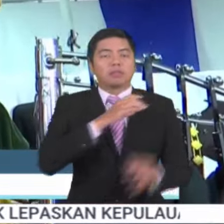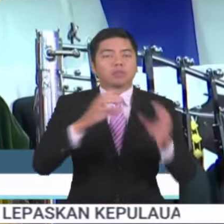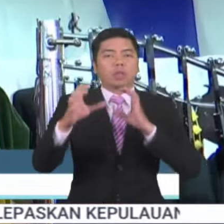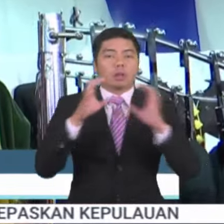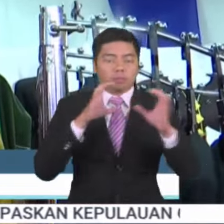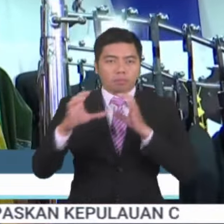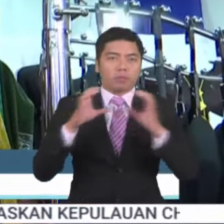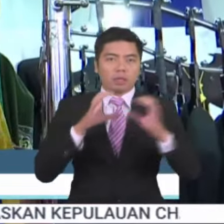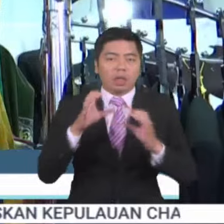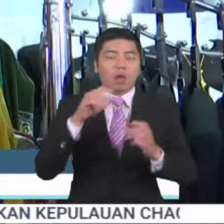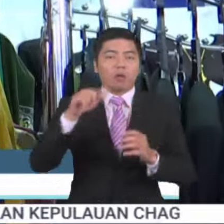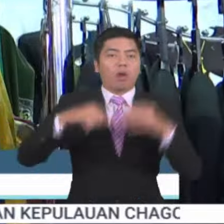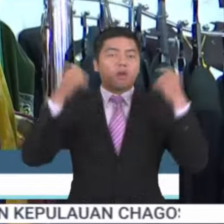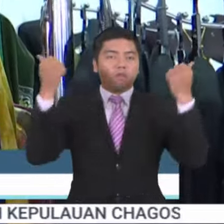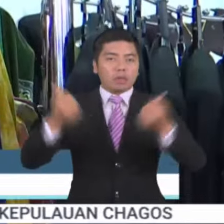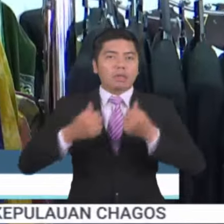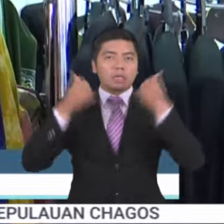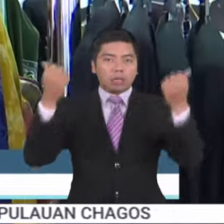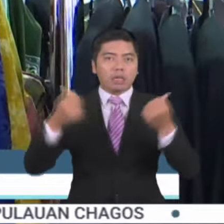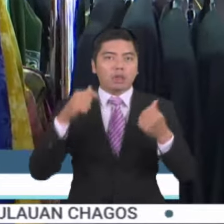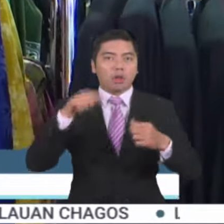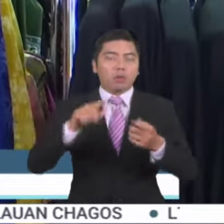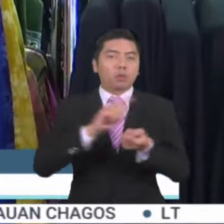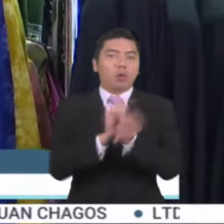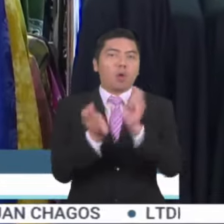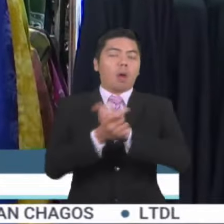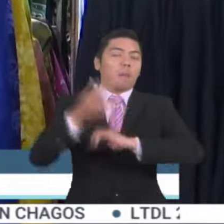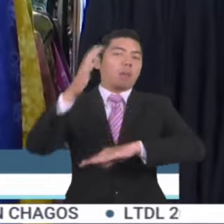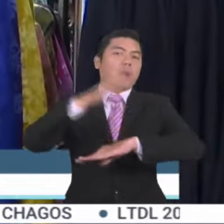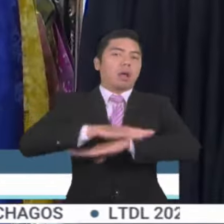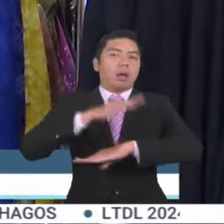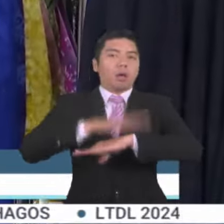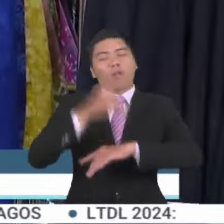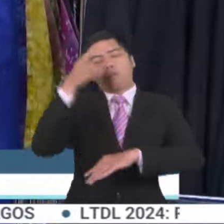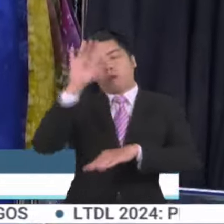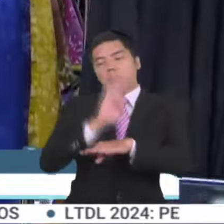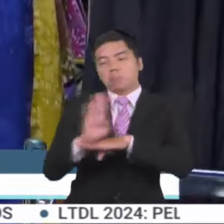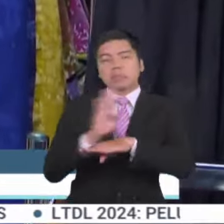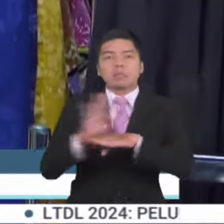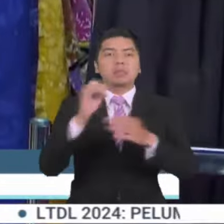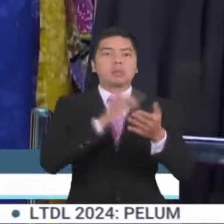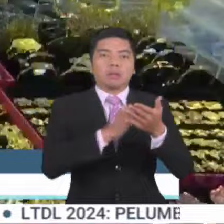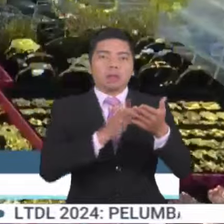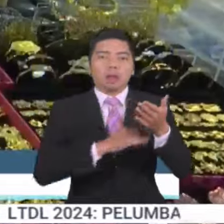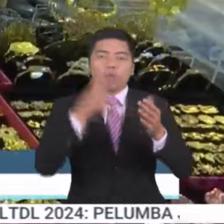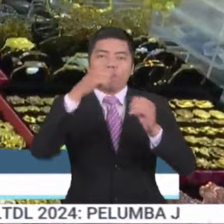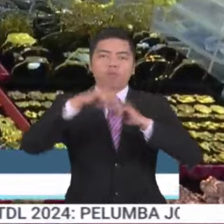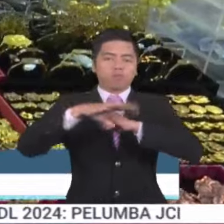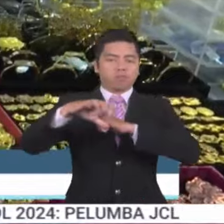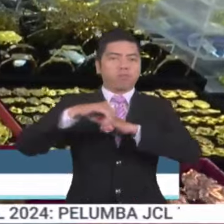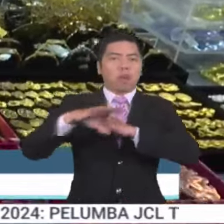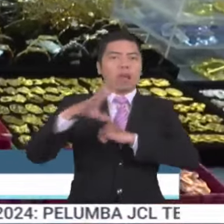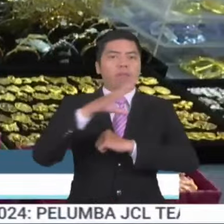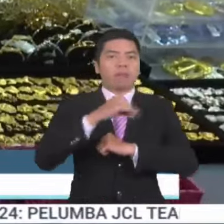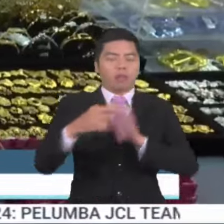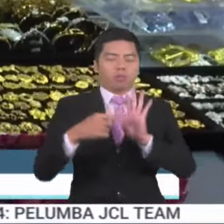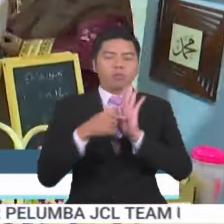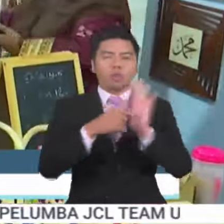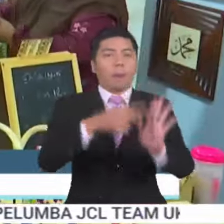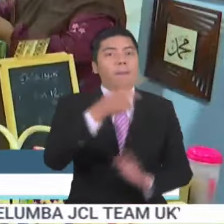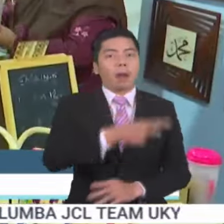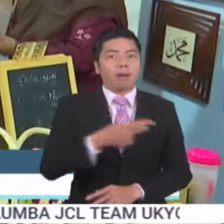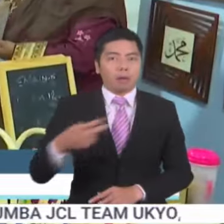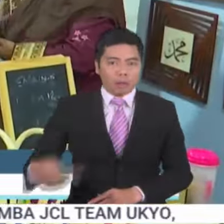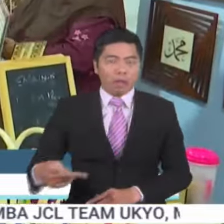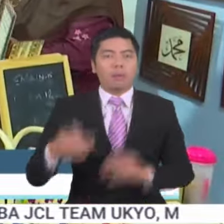Ramli berkata, penganjuran festival itu juga menjadi platform kepada usahawan kraft mempromosi dan mengkomersialkan produk